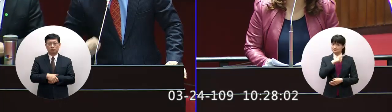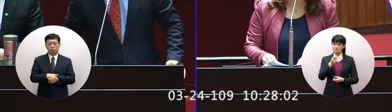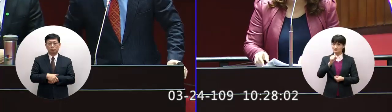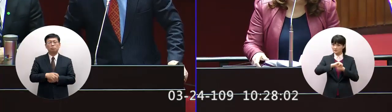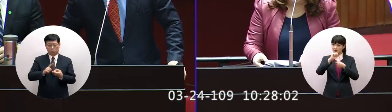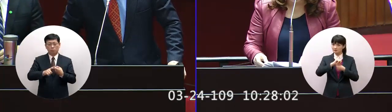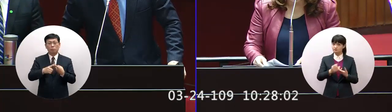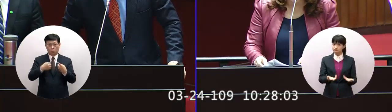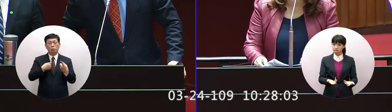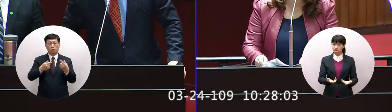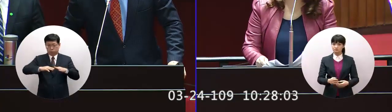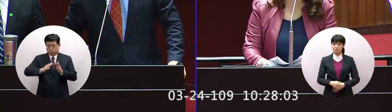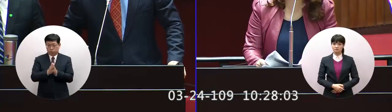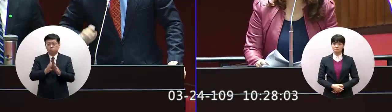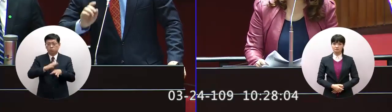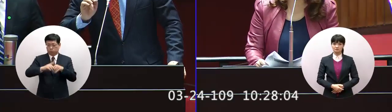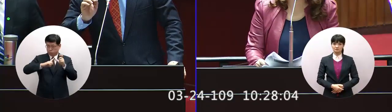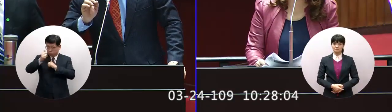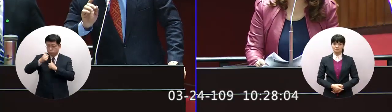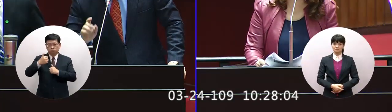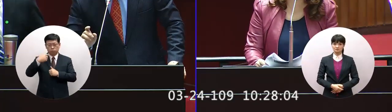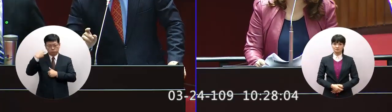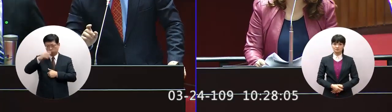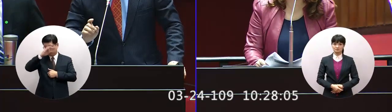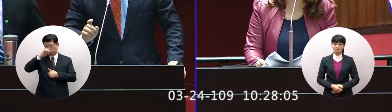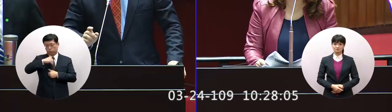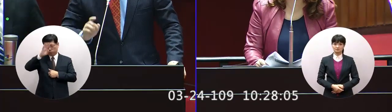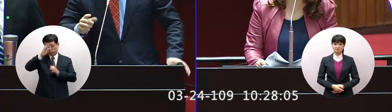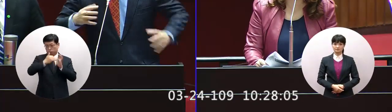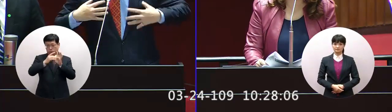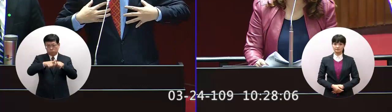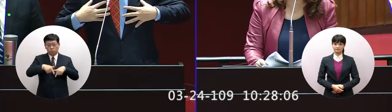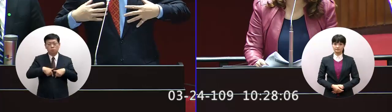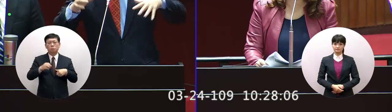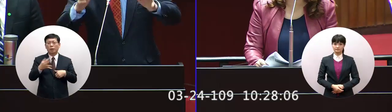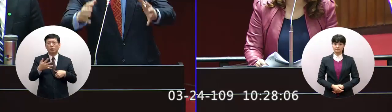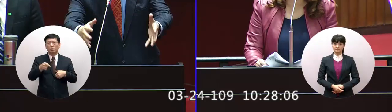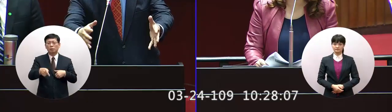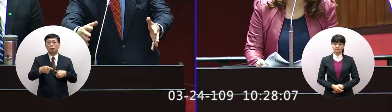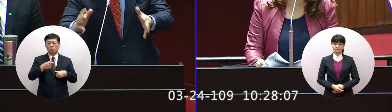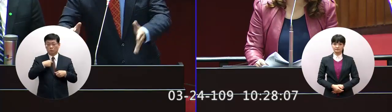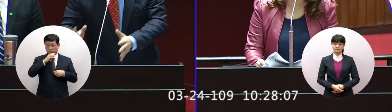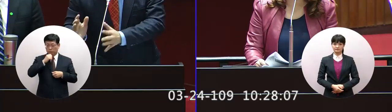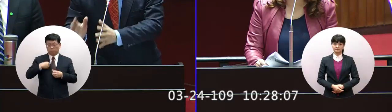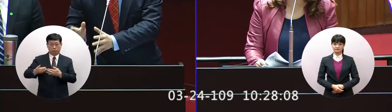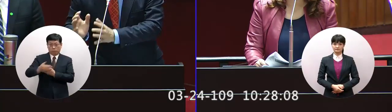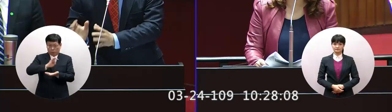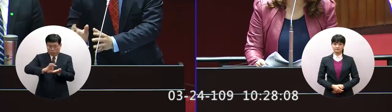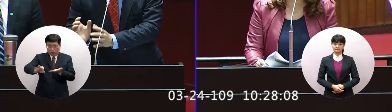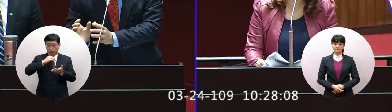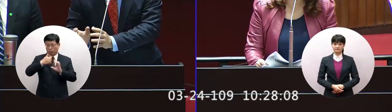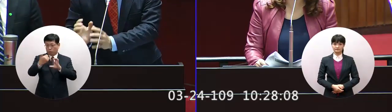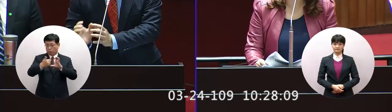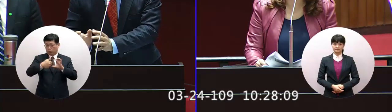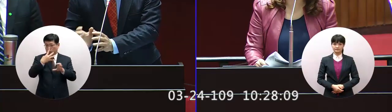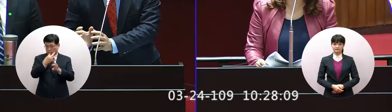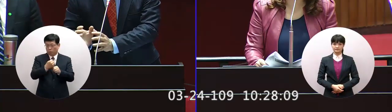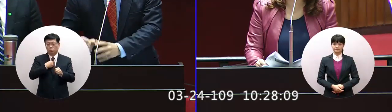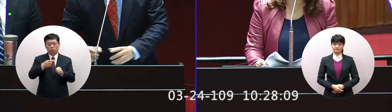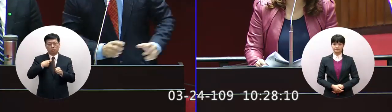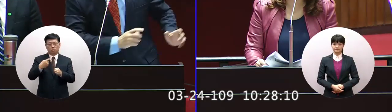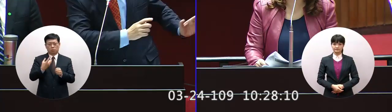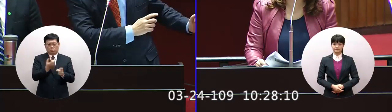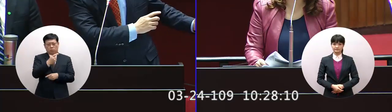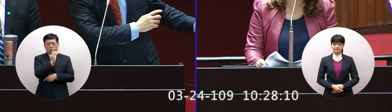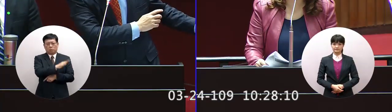加强。 对，这部分我马上回去再跟疫情指挥中心请他们，因为这个是要征收频道，是 权力在他们这